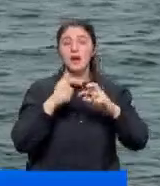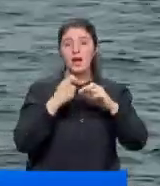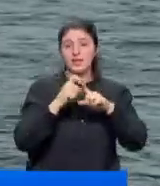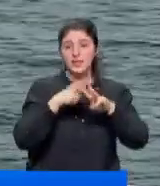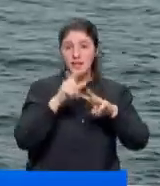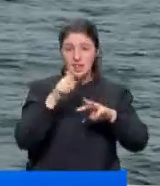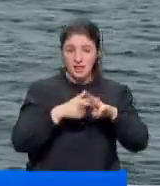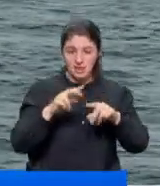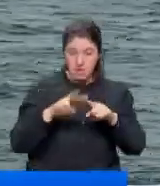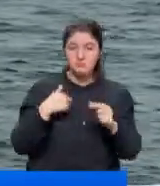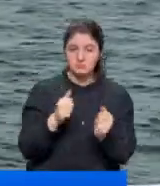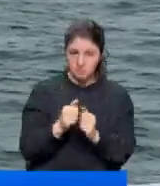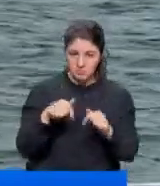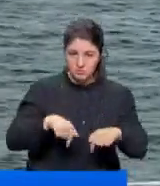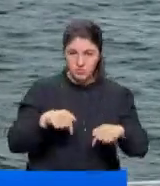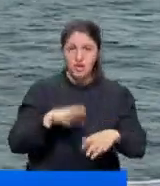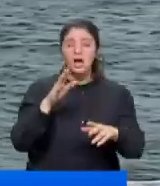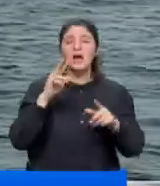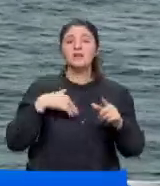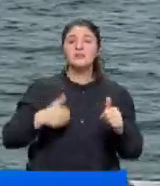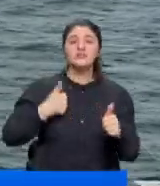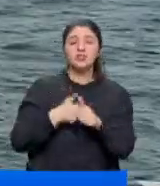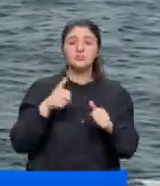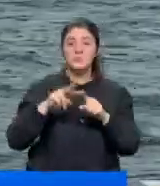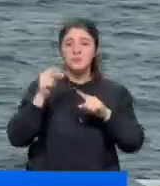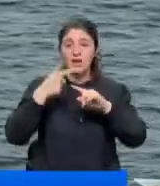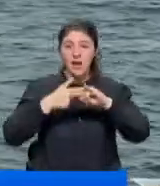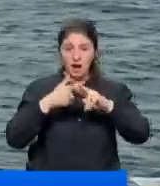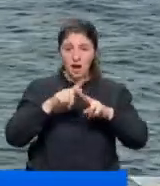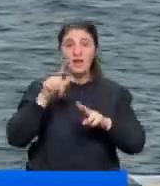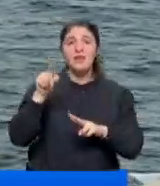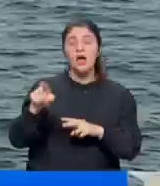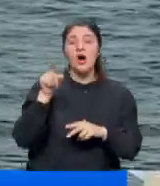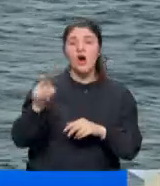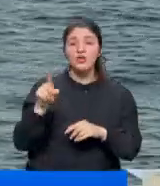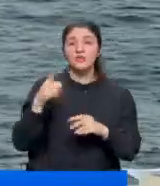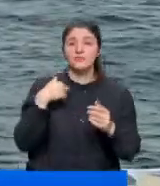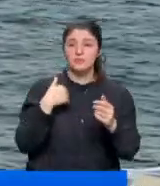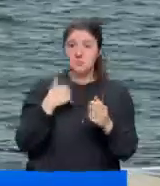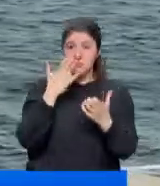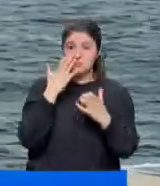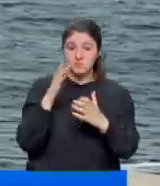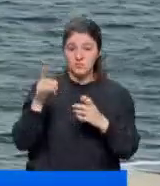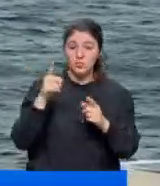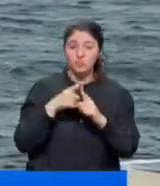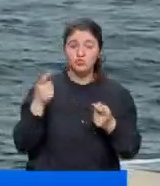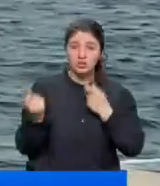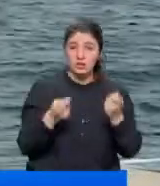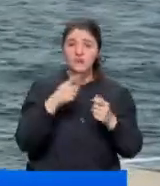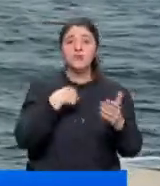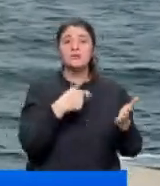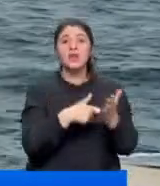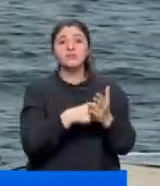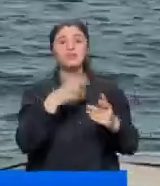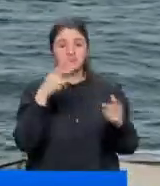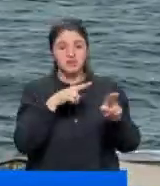gel Kemal oğluyla dün çok uzun uzun okumalar yaptık ve kendisi bir Çanakkaleli olan adına da Zafer'den alan